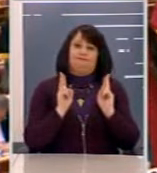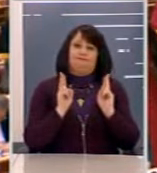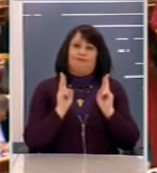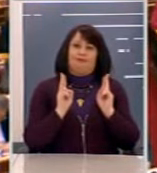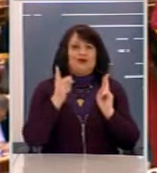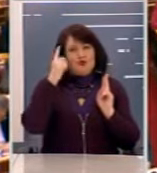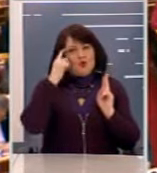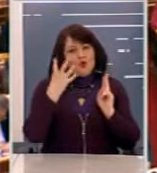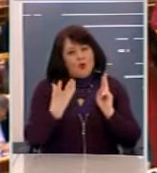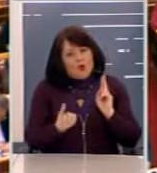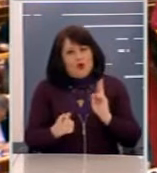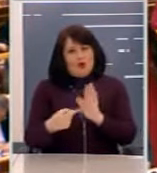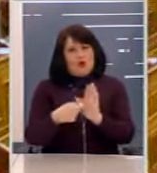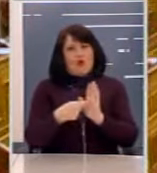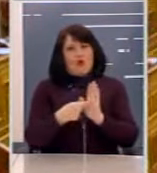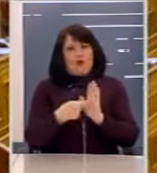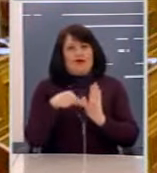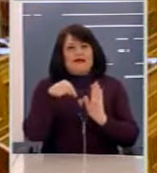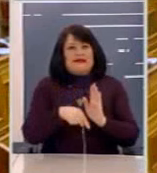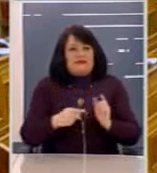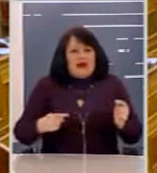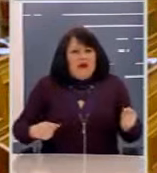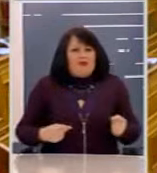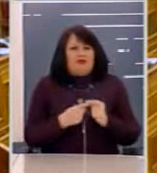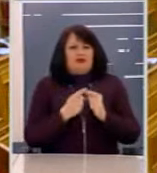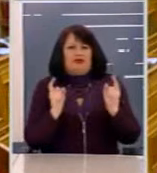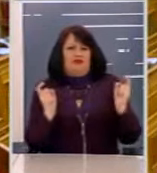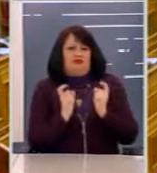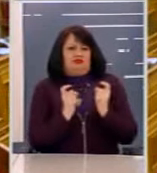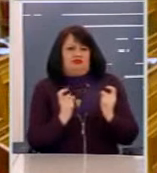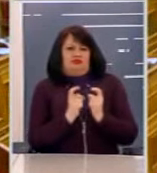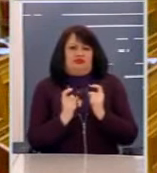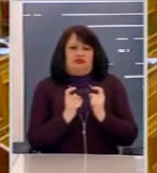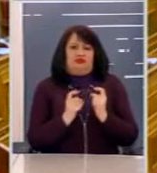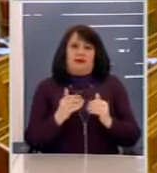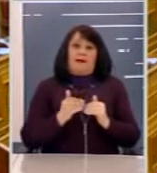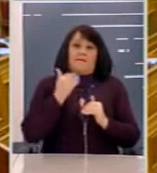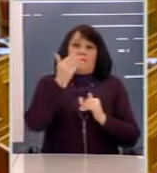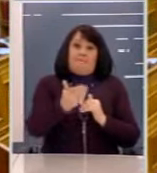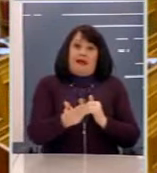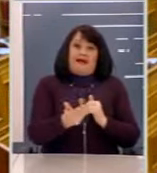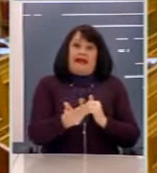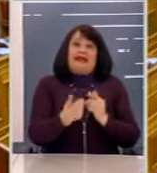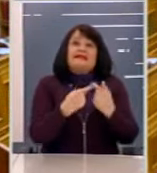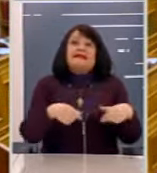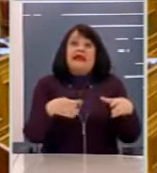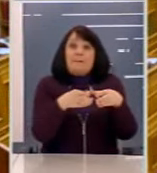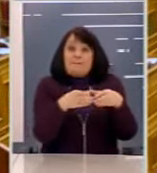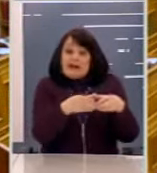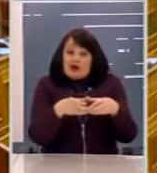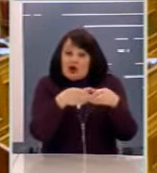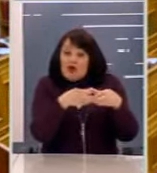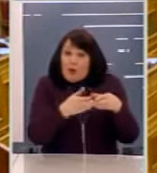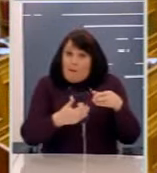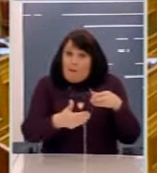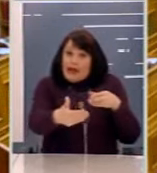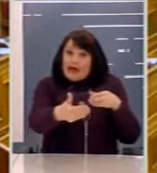οριμότητα μετά από τη σημερινή ένταση στις διαδικασίες Εξεταστικής Επιτροπής